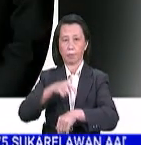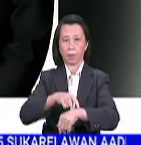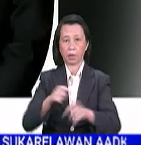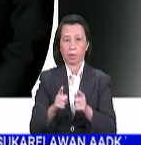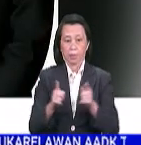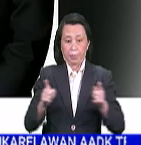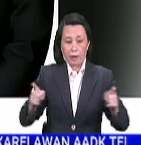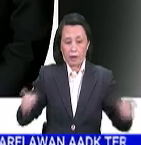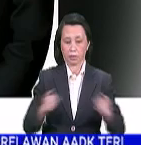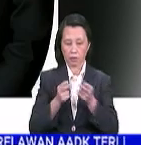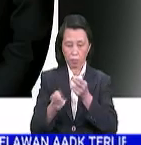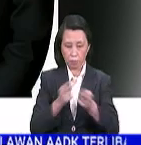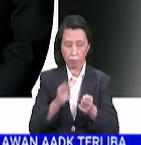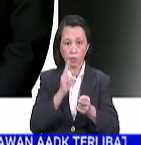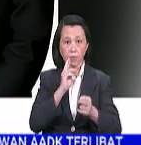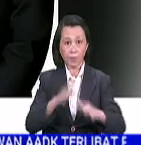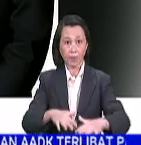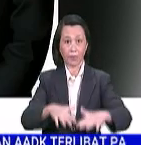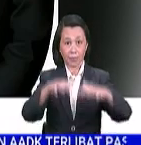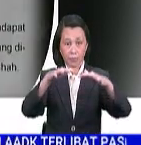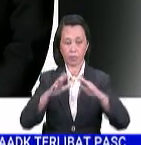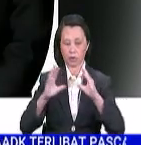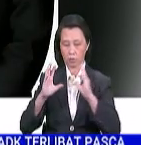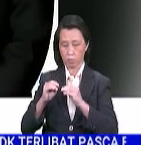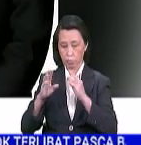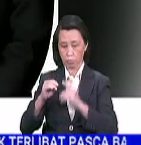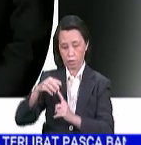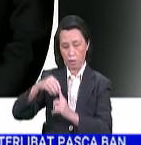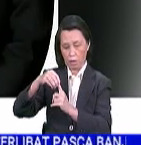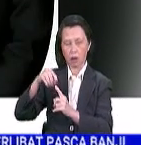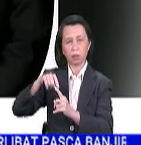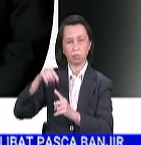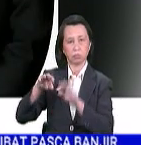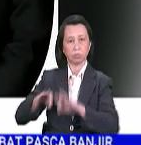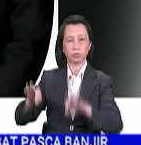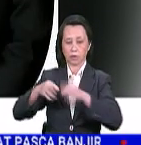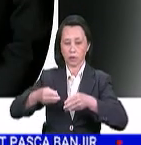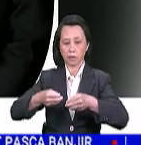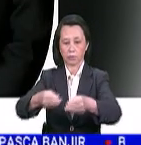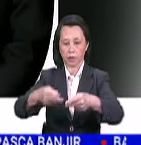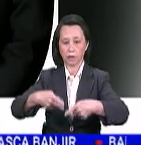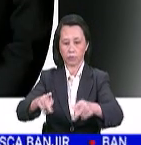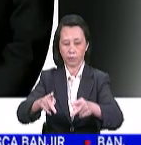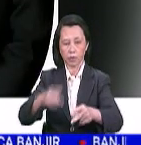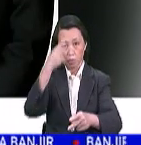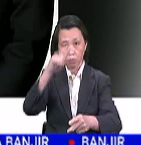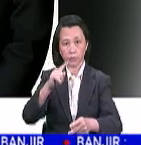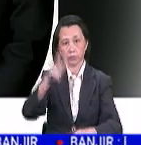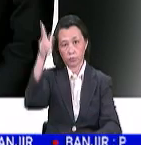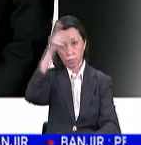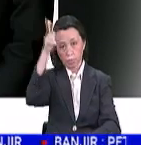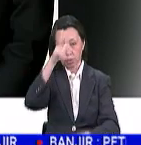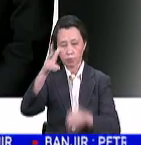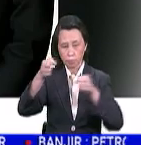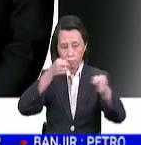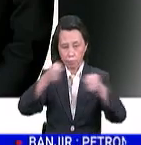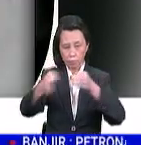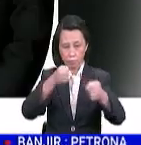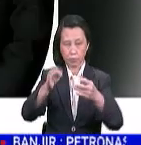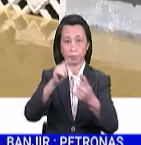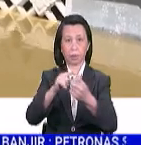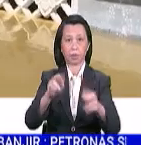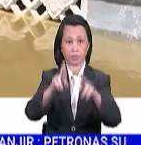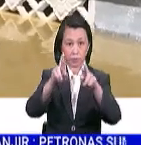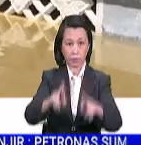panjang pengurusan bencana banjir masyarakat house itu penting untuk memberi peluang dan ruang kepada kerajaan menjelaskan